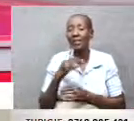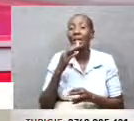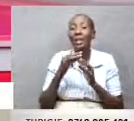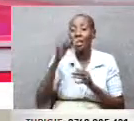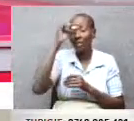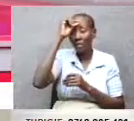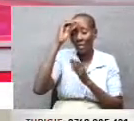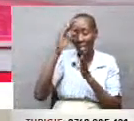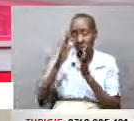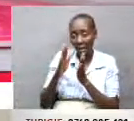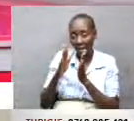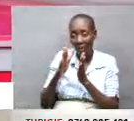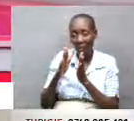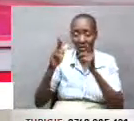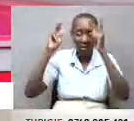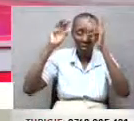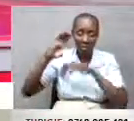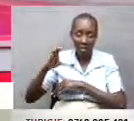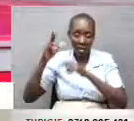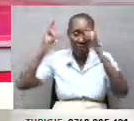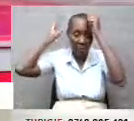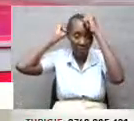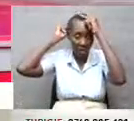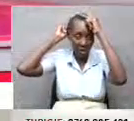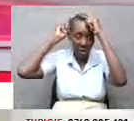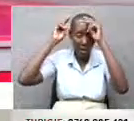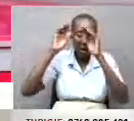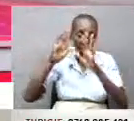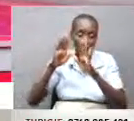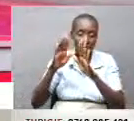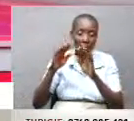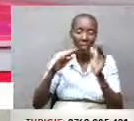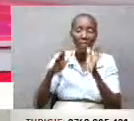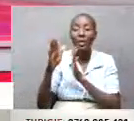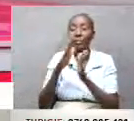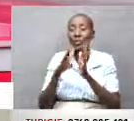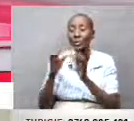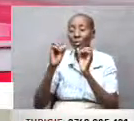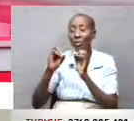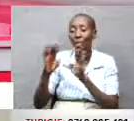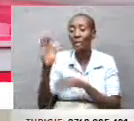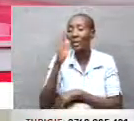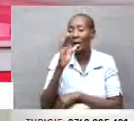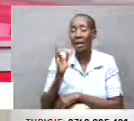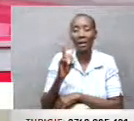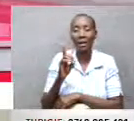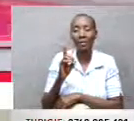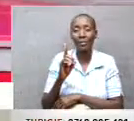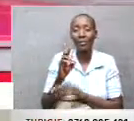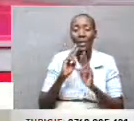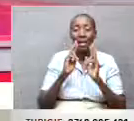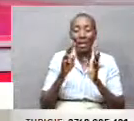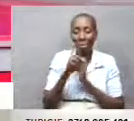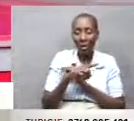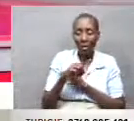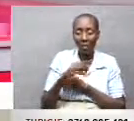Oparanya haitasitisha shughuli ya kutupa takataka katika eneo hilo. Mulindi Keri amezuru kijiji cha Mulombole